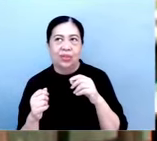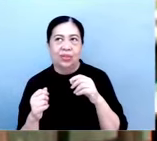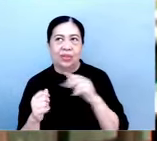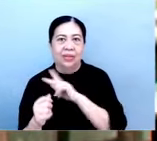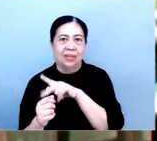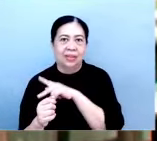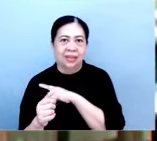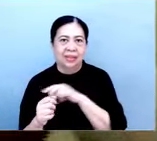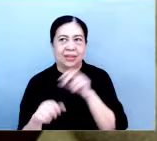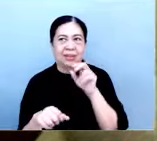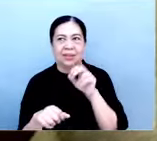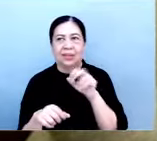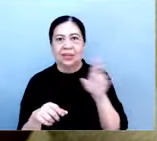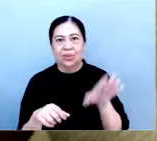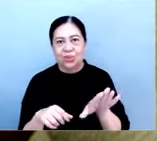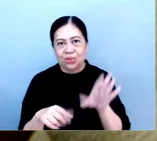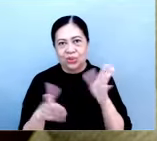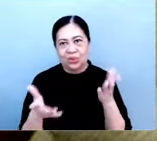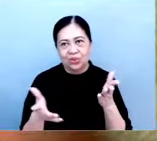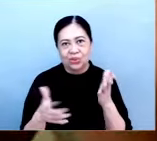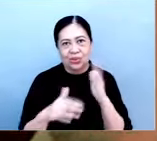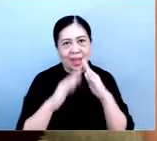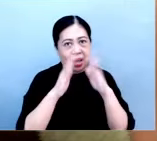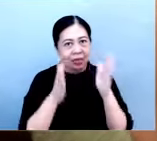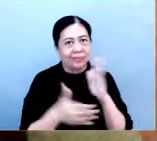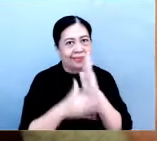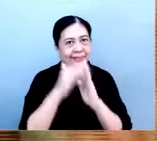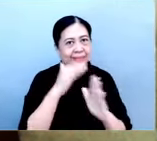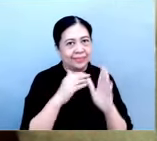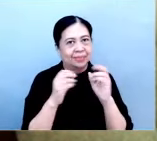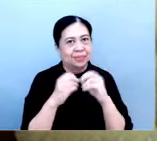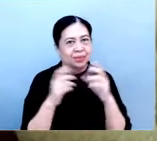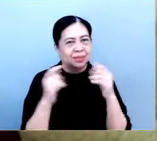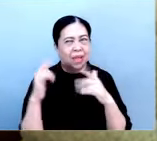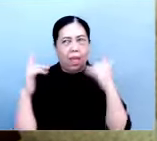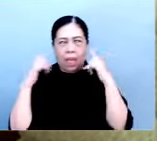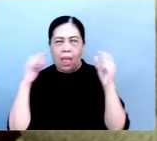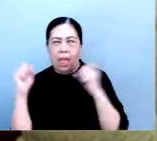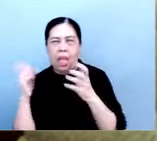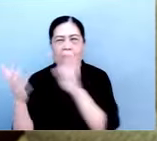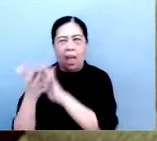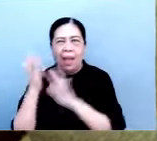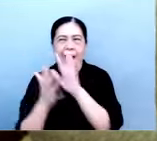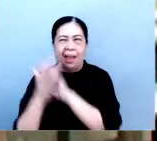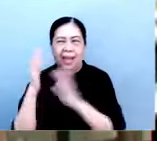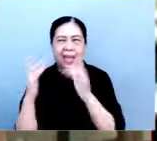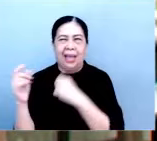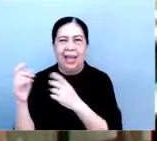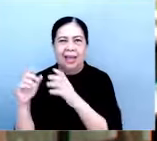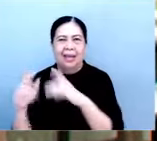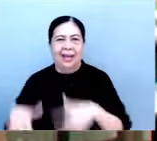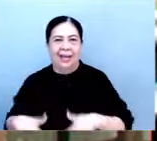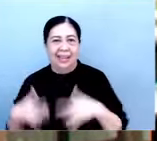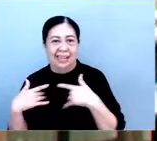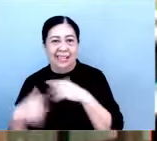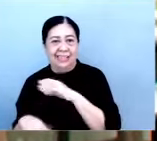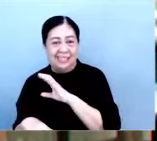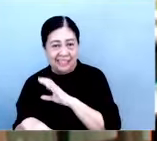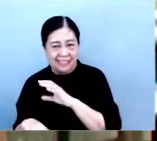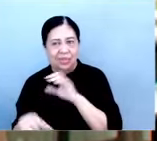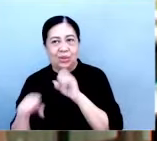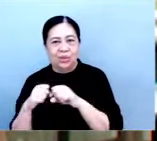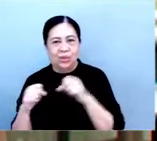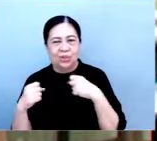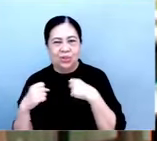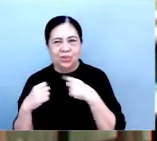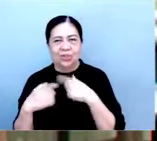bahay niya mas neutral. Oo, gano'n, oo. Kasi sobrang loud na ng personality mo, di ba? Oo nga. So, yung ikaw na yung